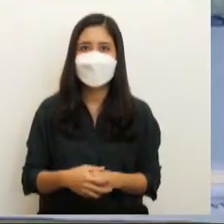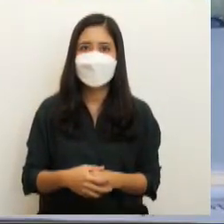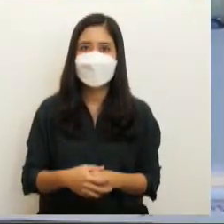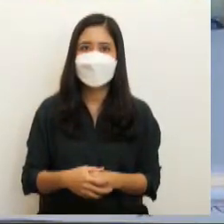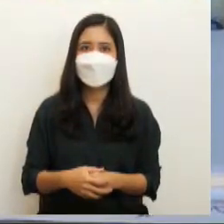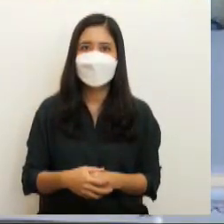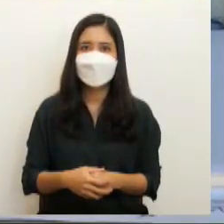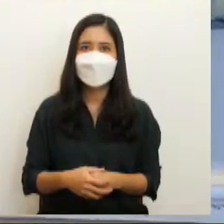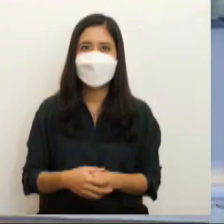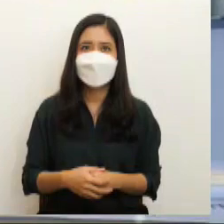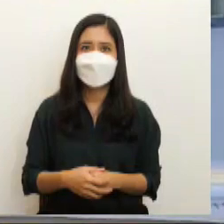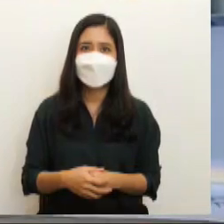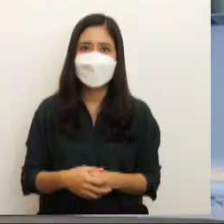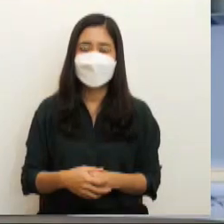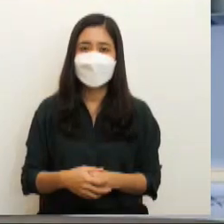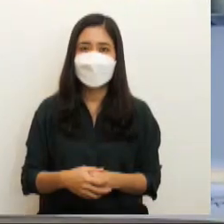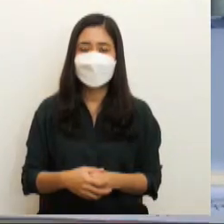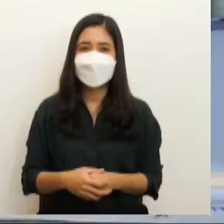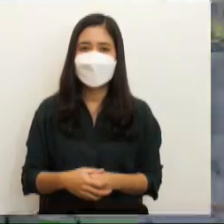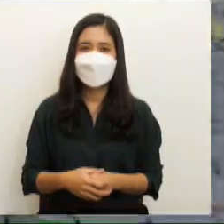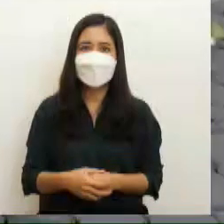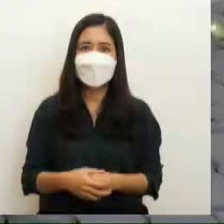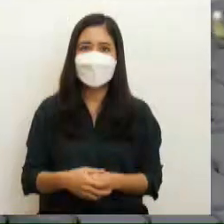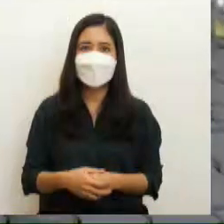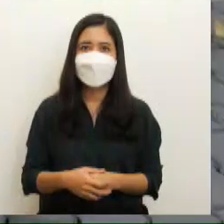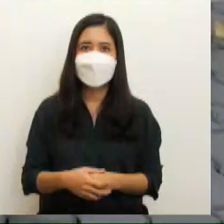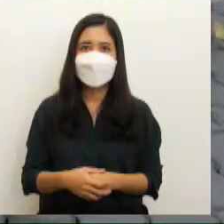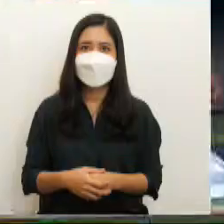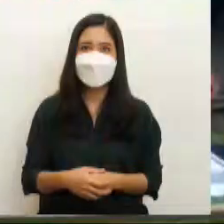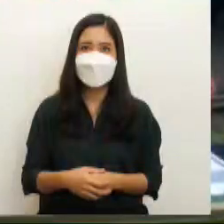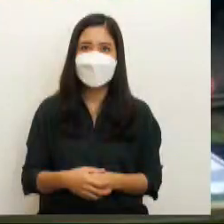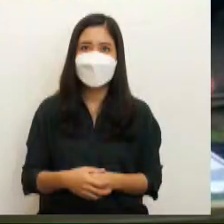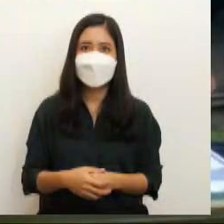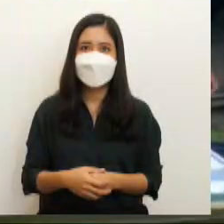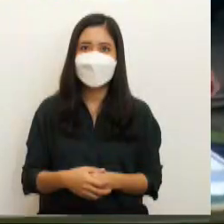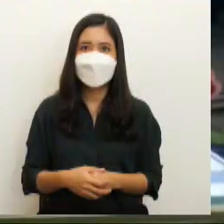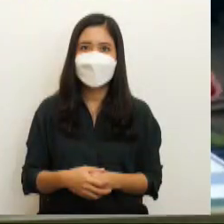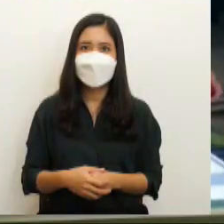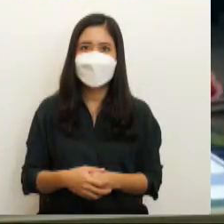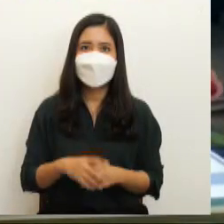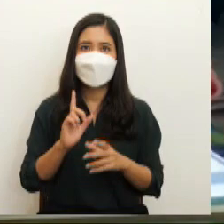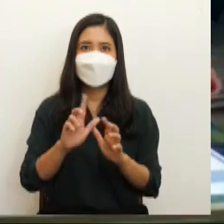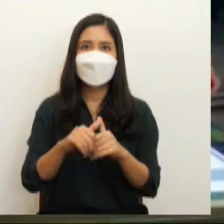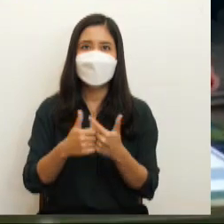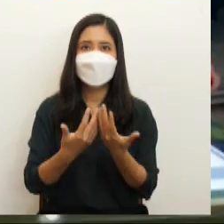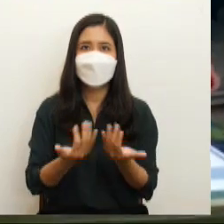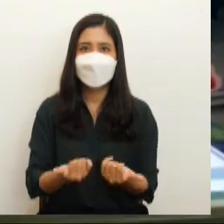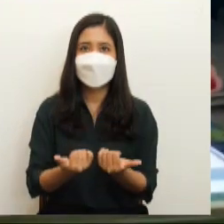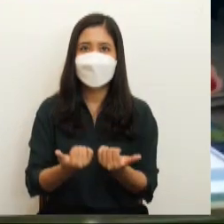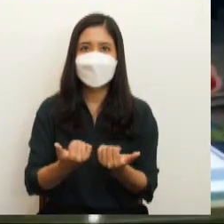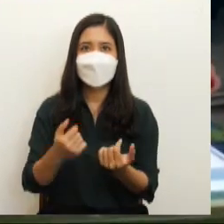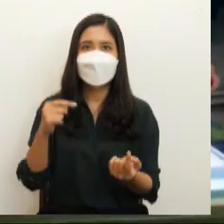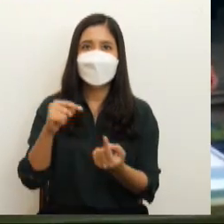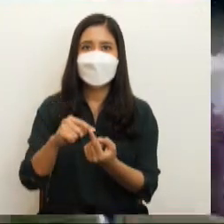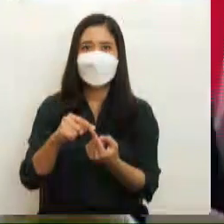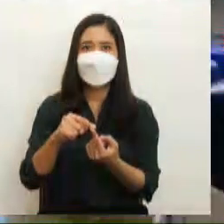อบอย่างเช่นนะคะเรามาแยกตัวประกอบของหกนะคะหกมีจำนวนนับ เป็นไงบ้างคะเมื่อวานได้เรียนวิชาวิทยาศาสตร์ของ